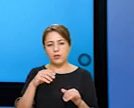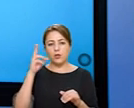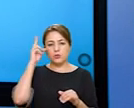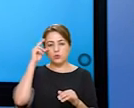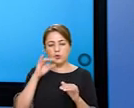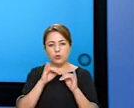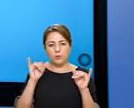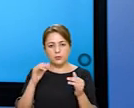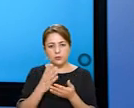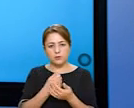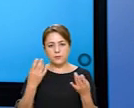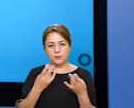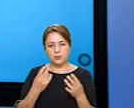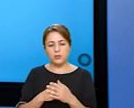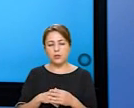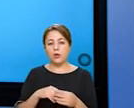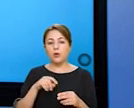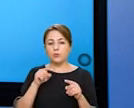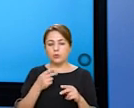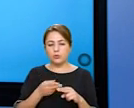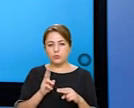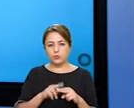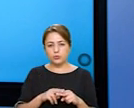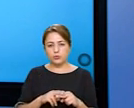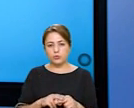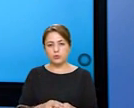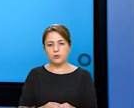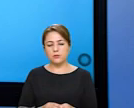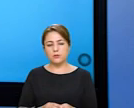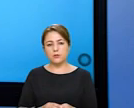көпейтмасыны топшымыз керек. Оның үшін, демек,